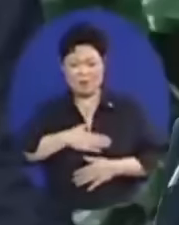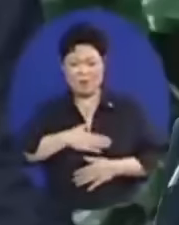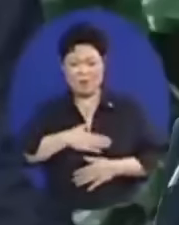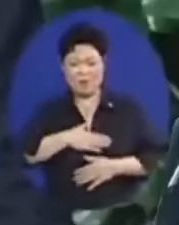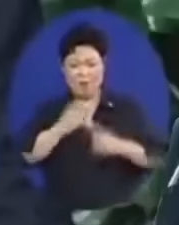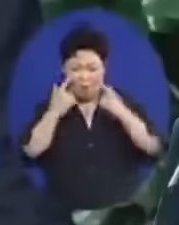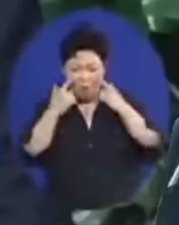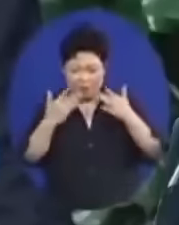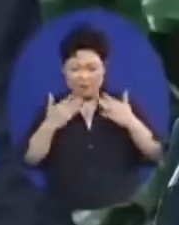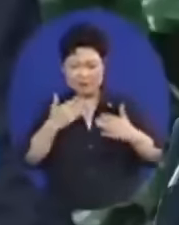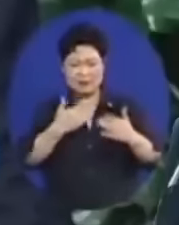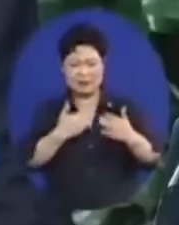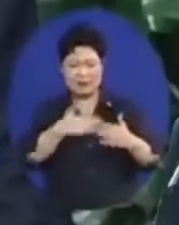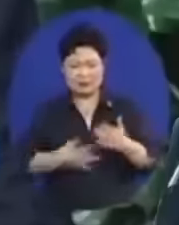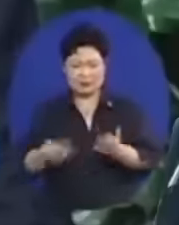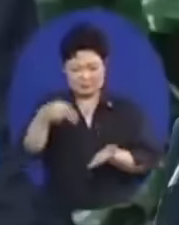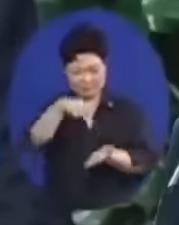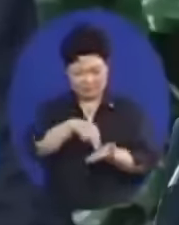서야 되는 것입니다.